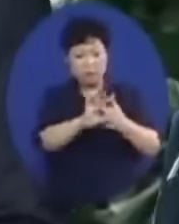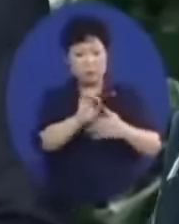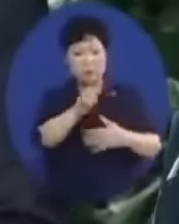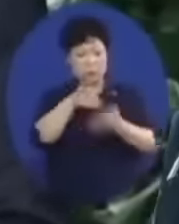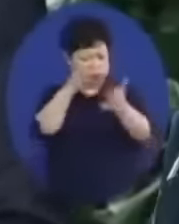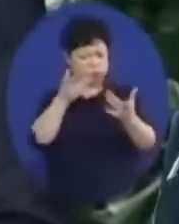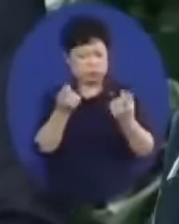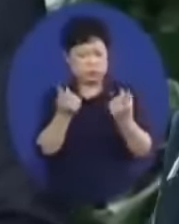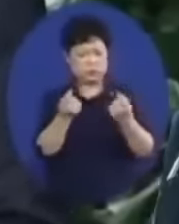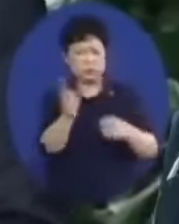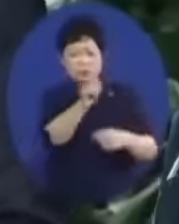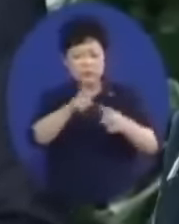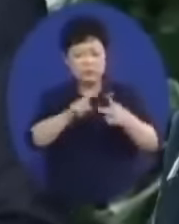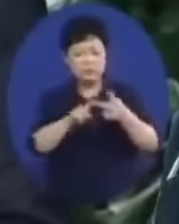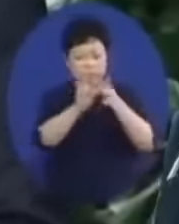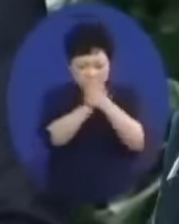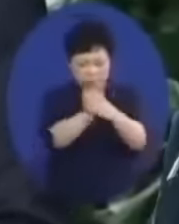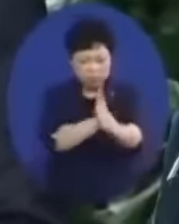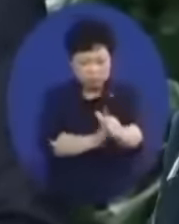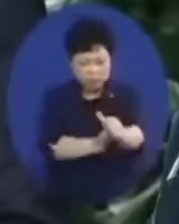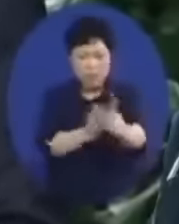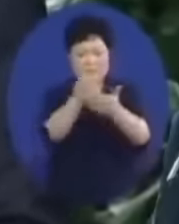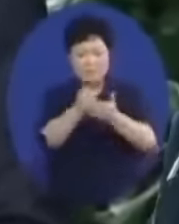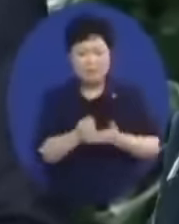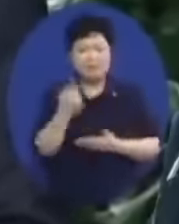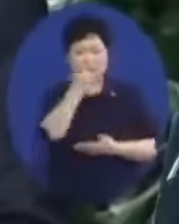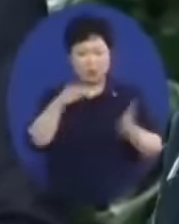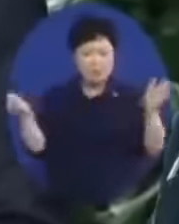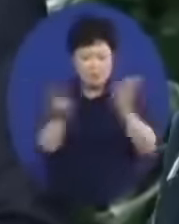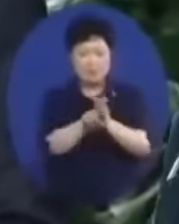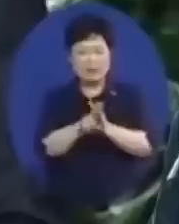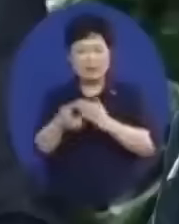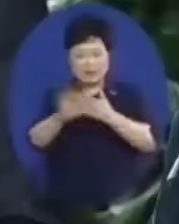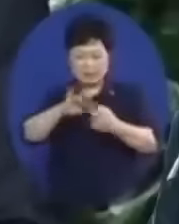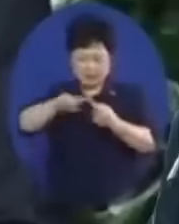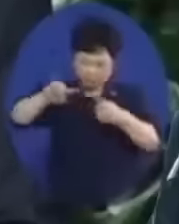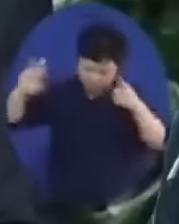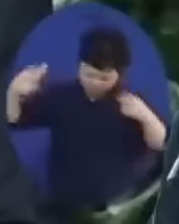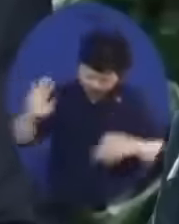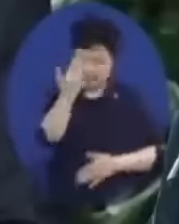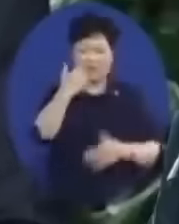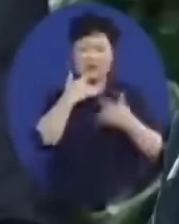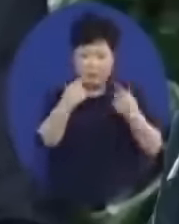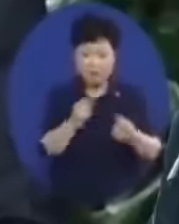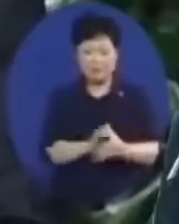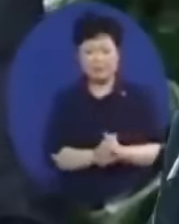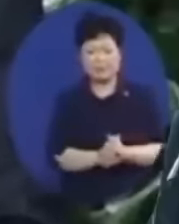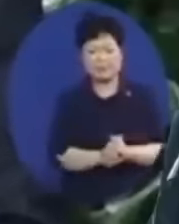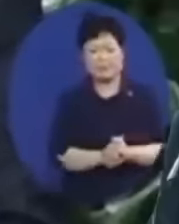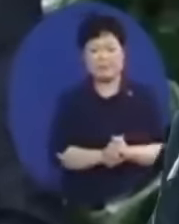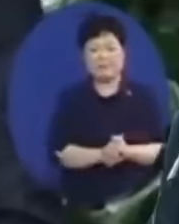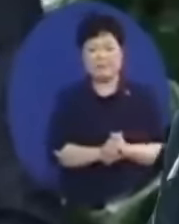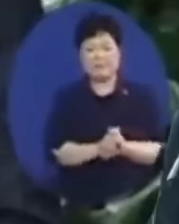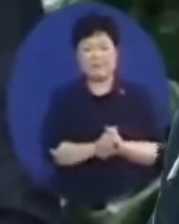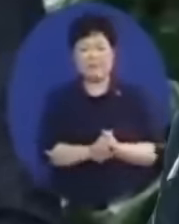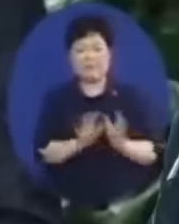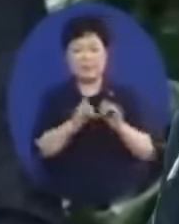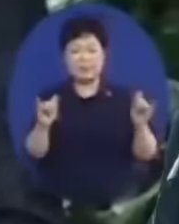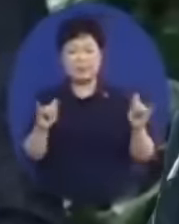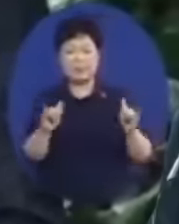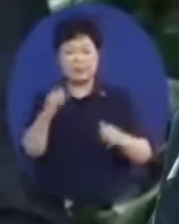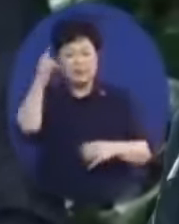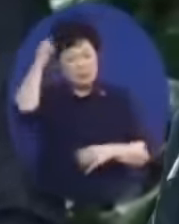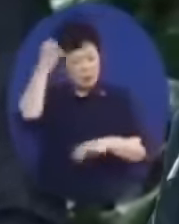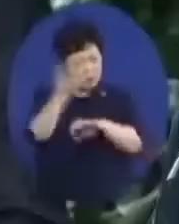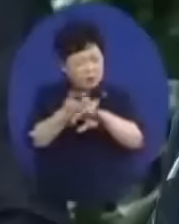것입니다. 무엇인지 기도하고 구한 것은 받은 줄로 믿어라. 그래야만 그대로 되리라고 말하는 것입니다. 인간은